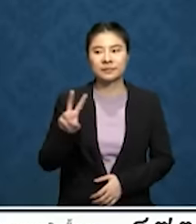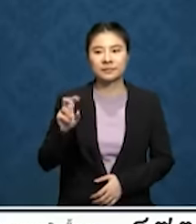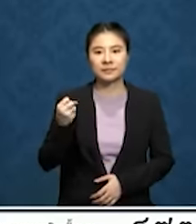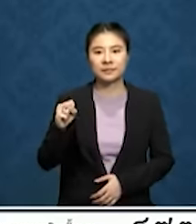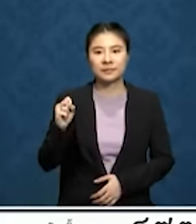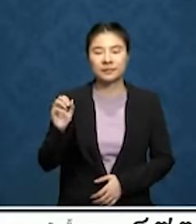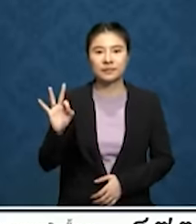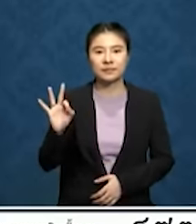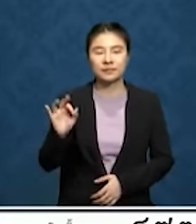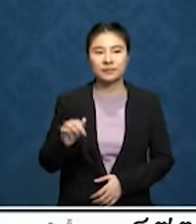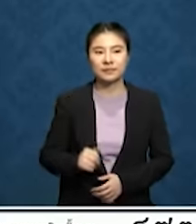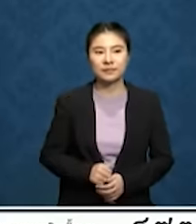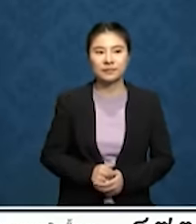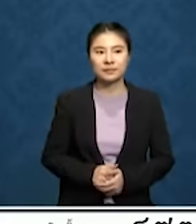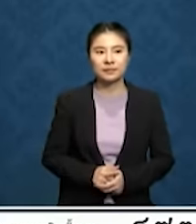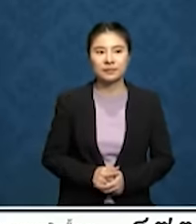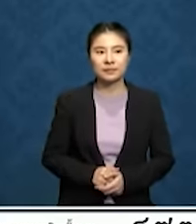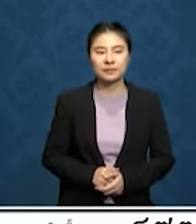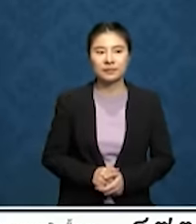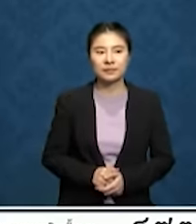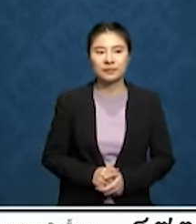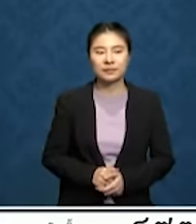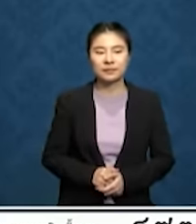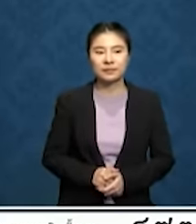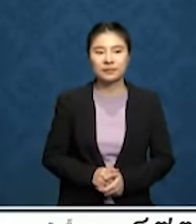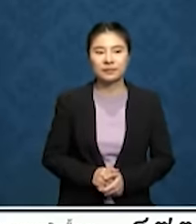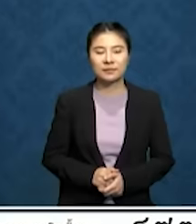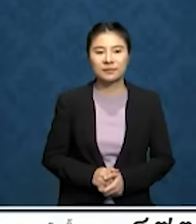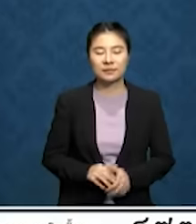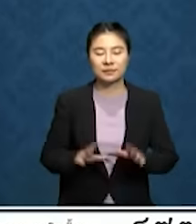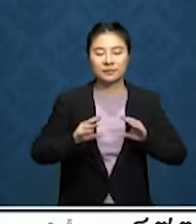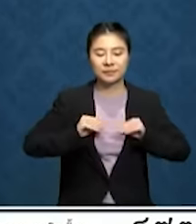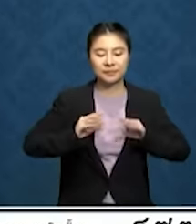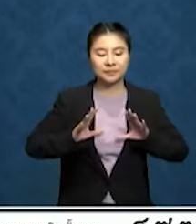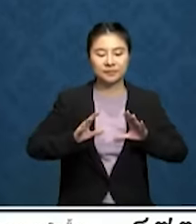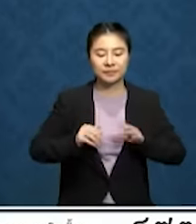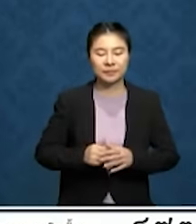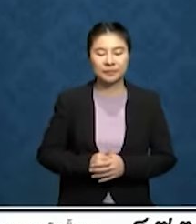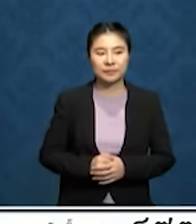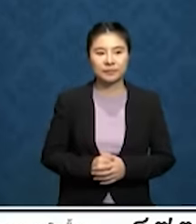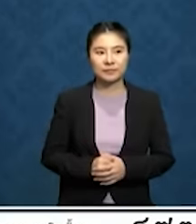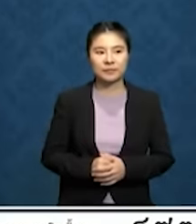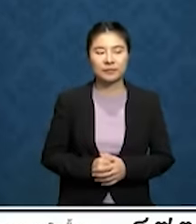219นางสาวปรัชญาวรรณชัยสืบ ไม่เห็นชอบค่ะ